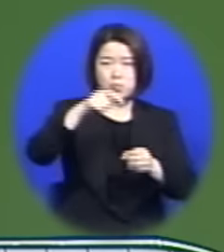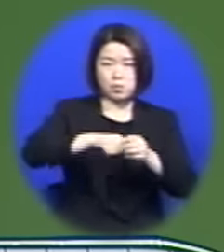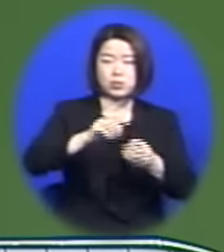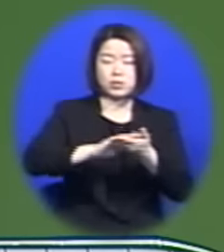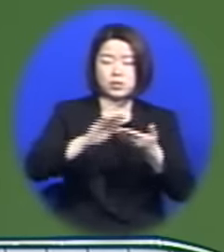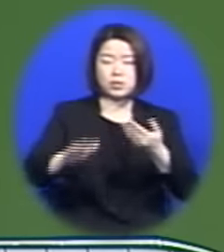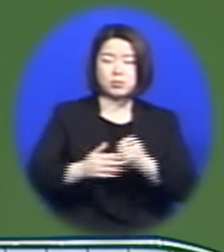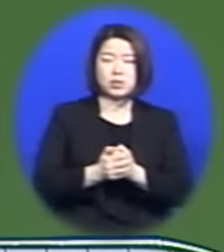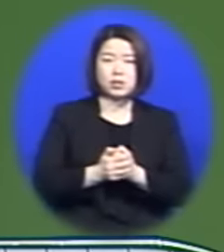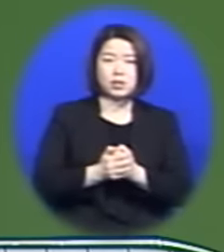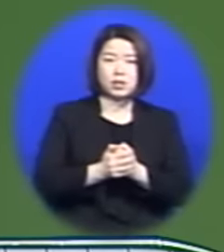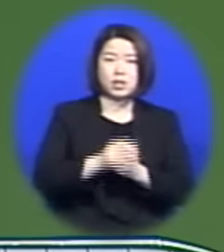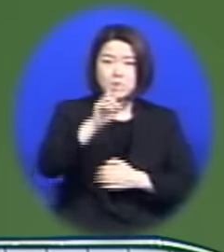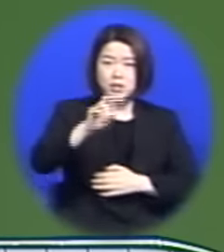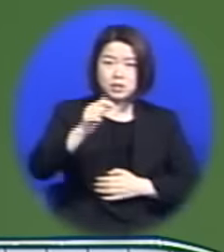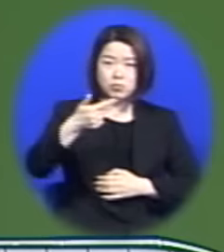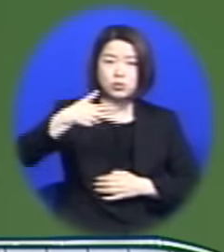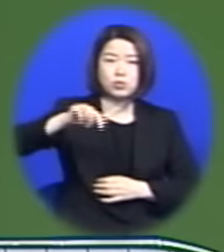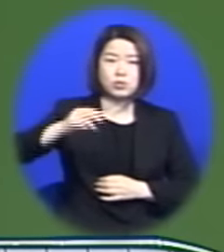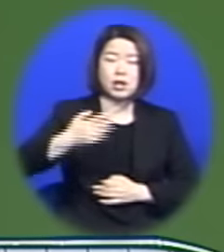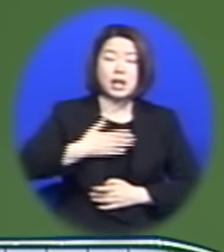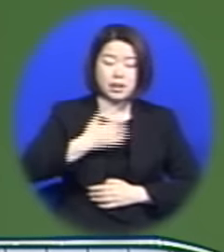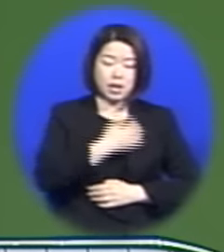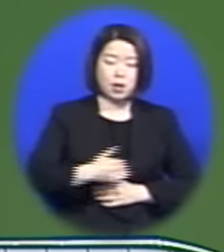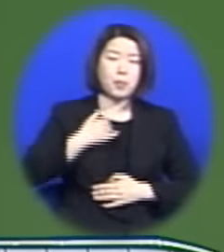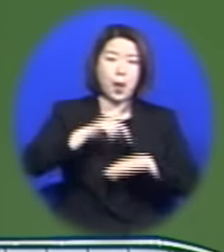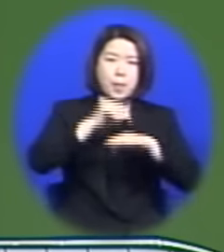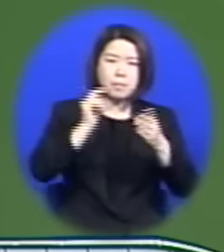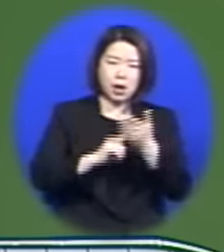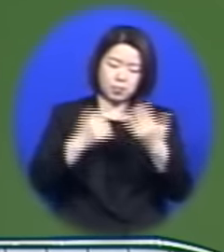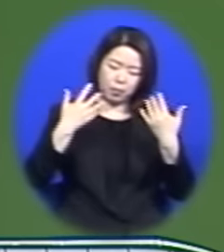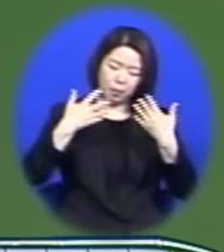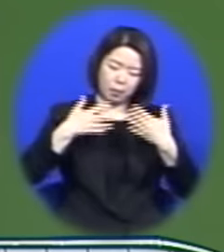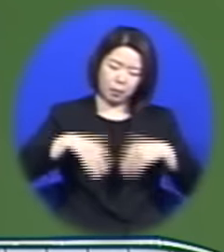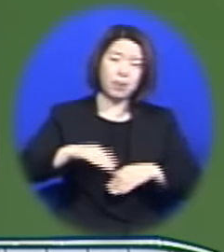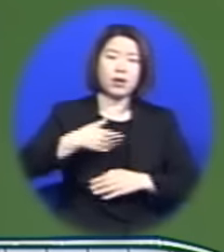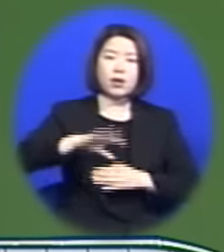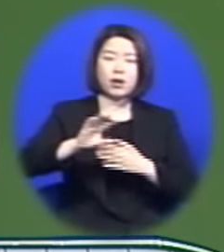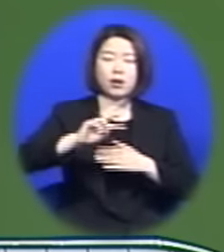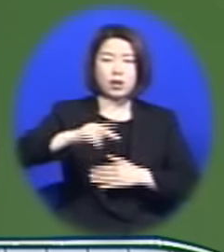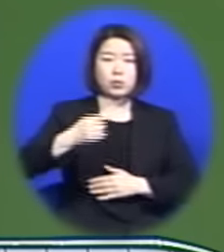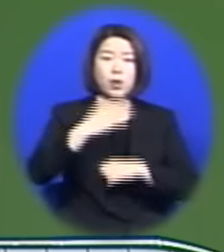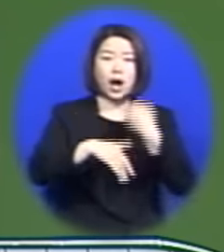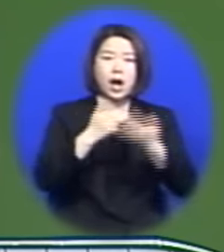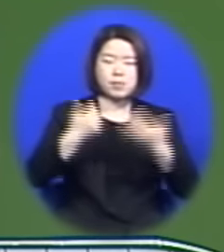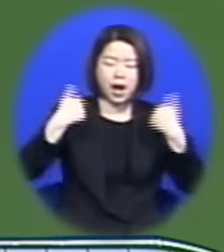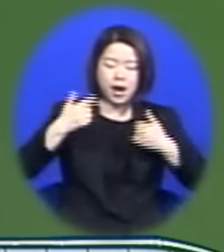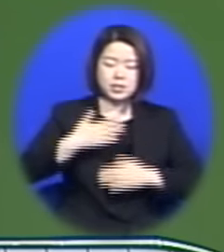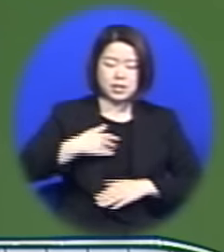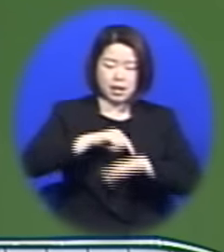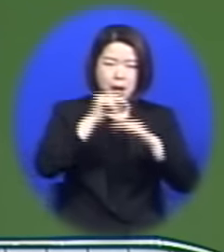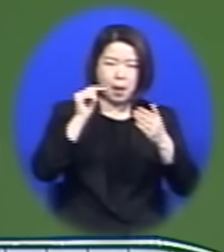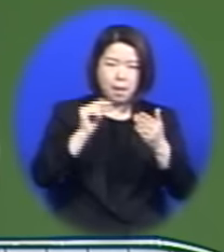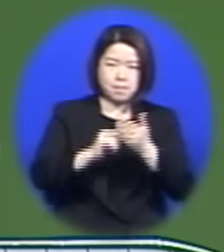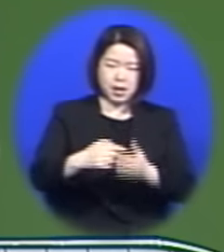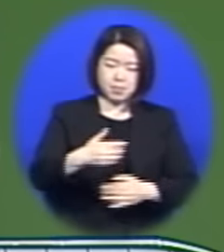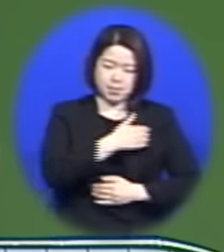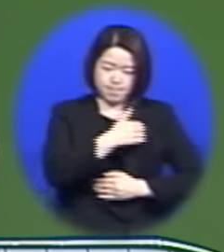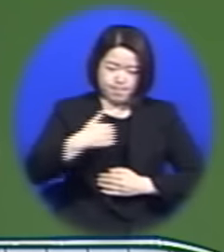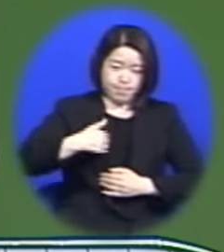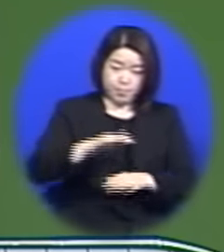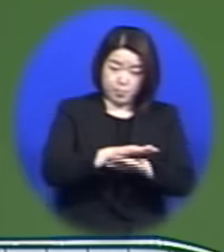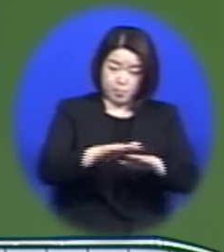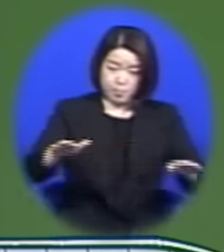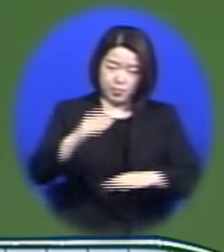26절에 내 몸과 마음이 다시 들어가도 하나님은 언제나 내 마음에 든든한 반석이시오 내가